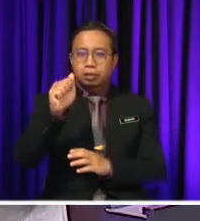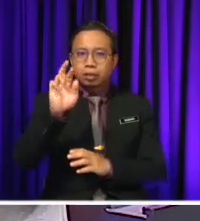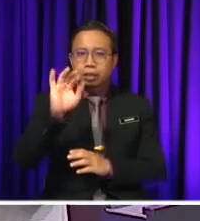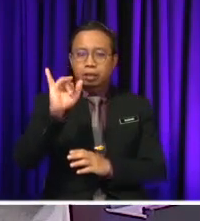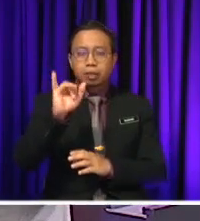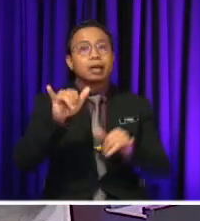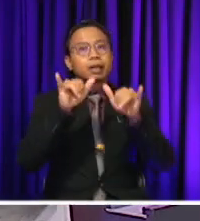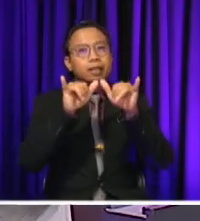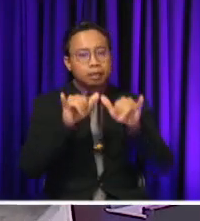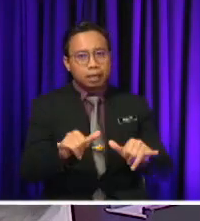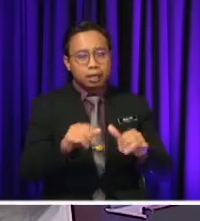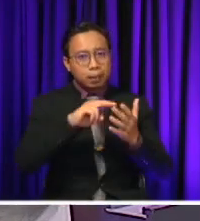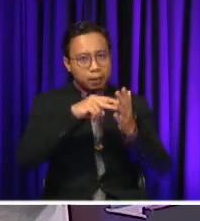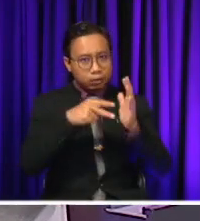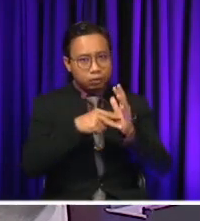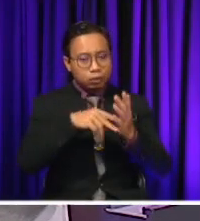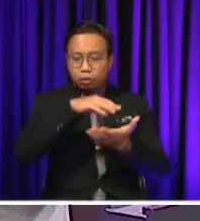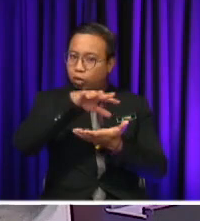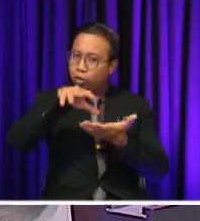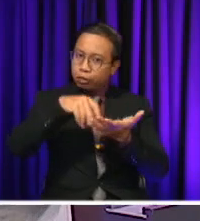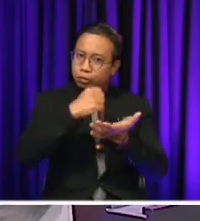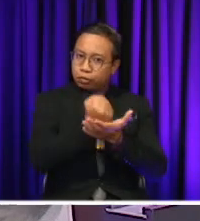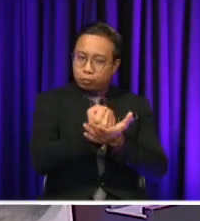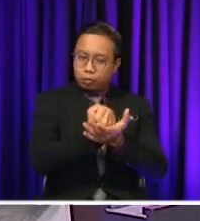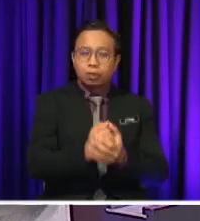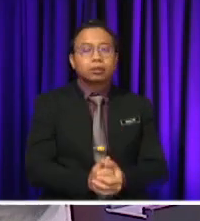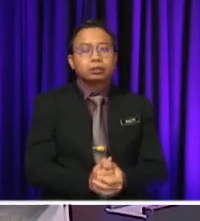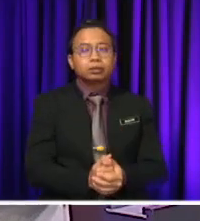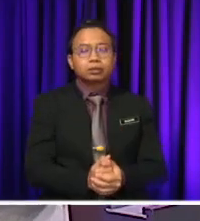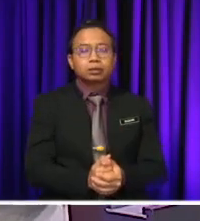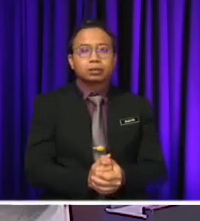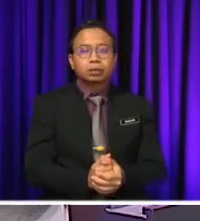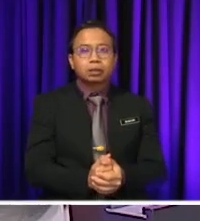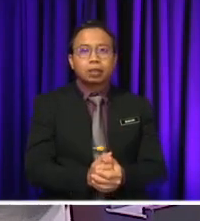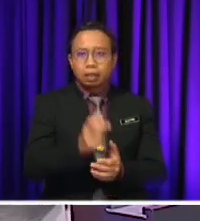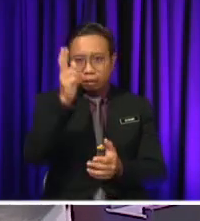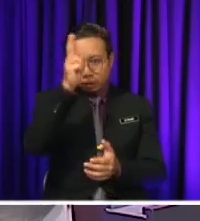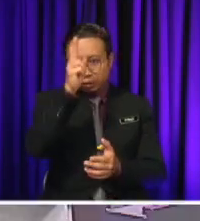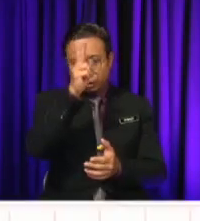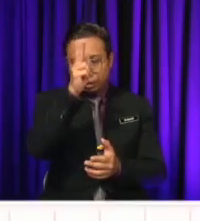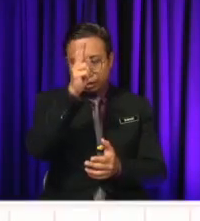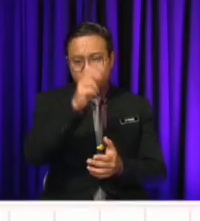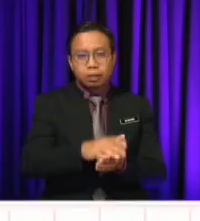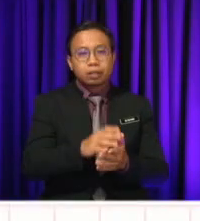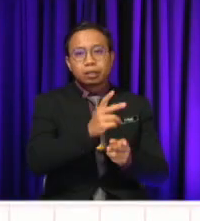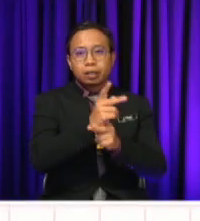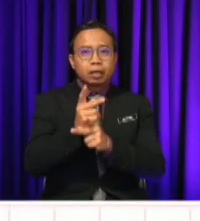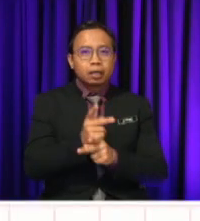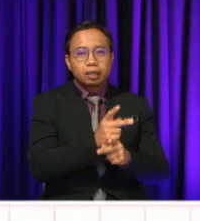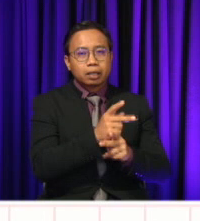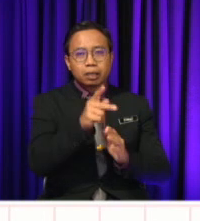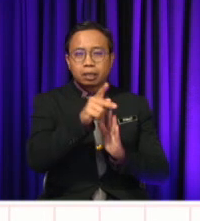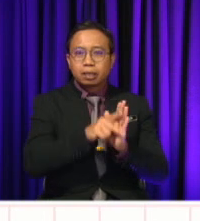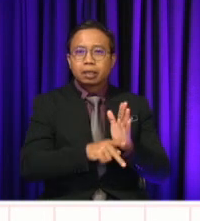kekal Maksudnya sekarang ini semua kerajaan pun mengecurkan kita menjaga kelestarian